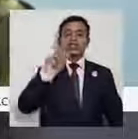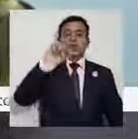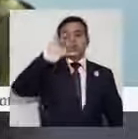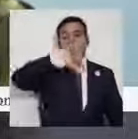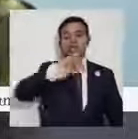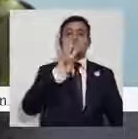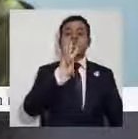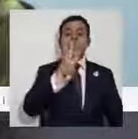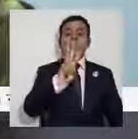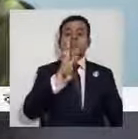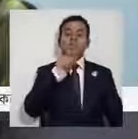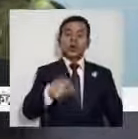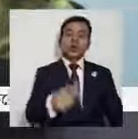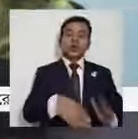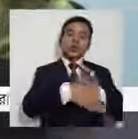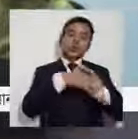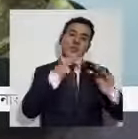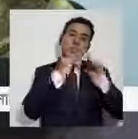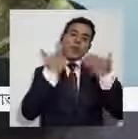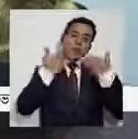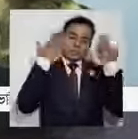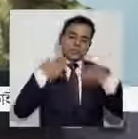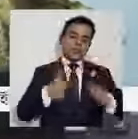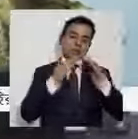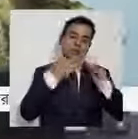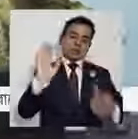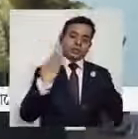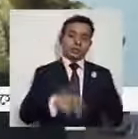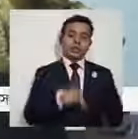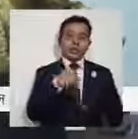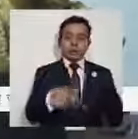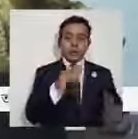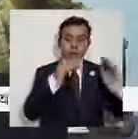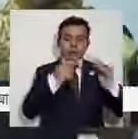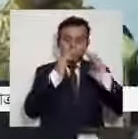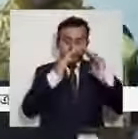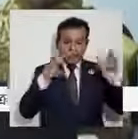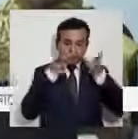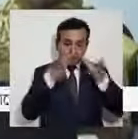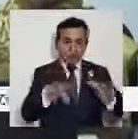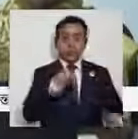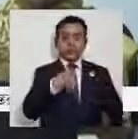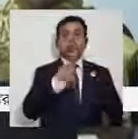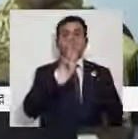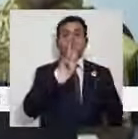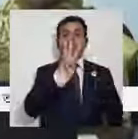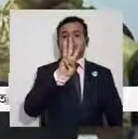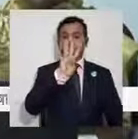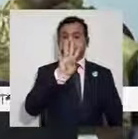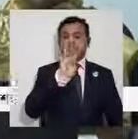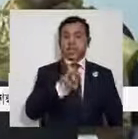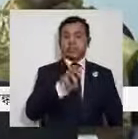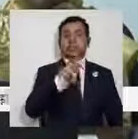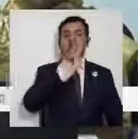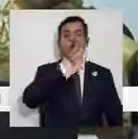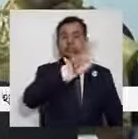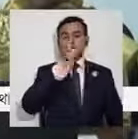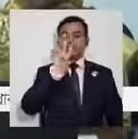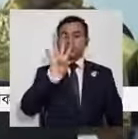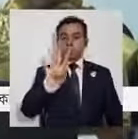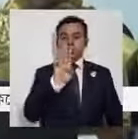44,227 জন এবং প্রাতিষ্ঠানিক 4,084 জন এবং মোট কোয়ারেন্টাইনে আছেন